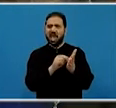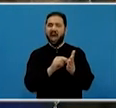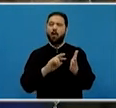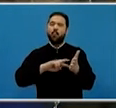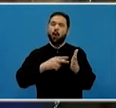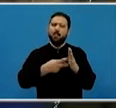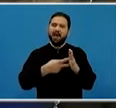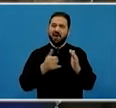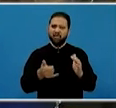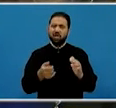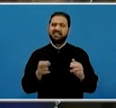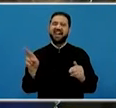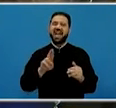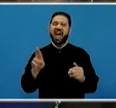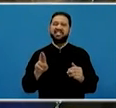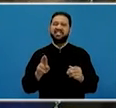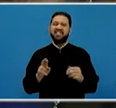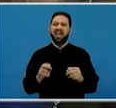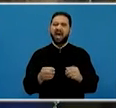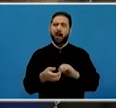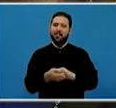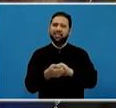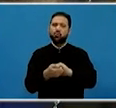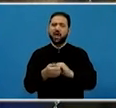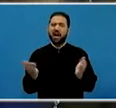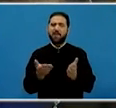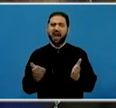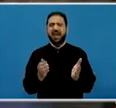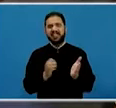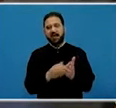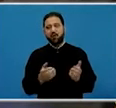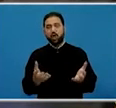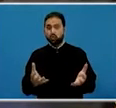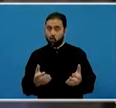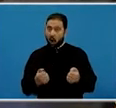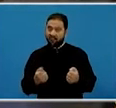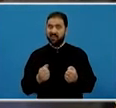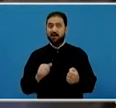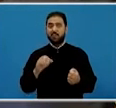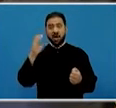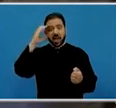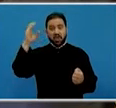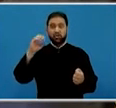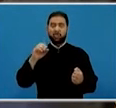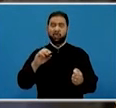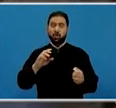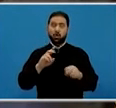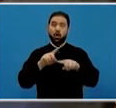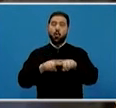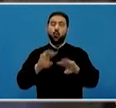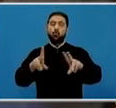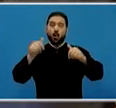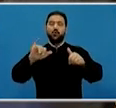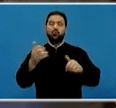relație personală pe care fiecare dintre noi ar trebui să o avem în calitate de creștin cu Domnul și Mântuitorul nostru Iisus